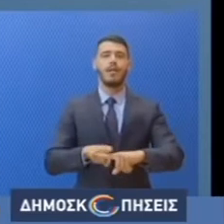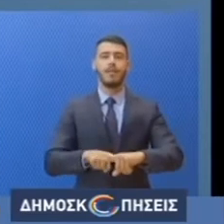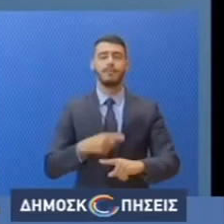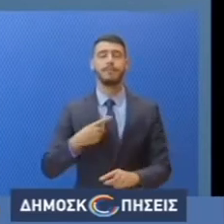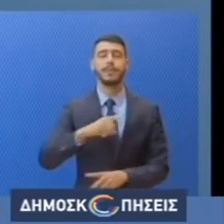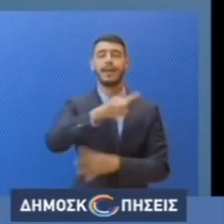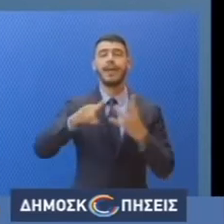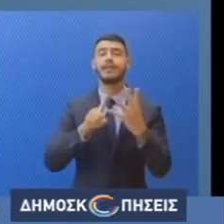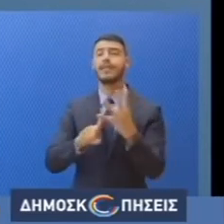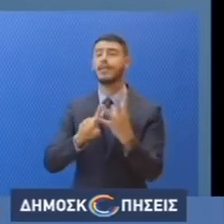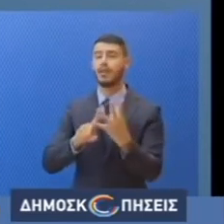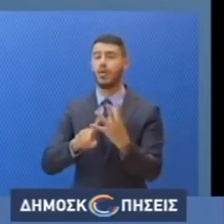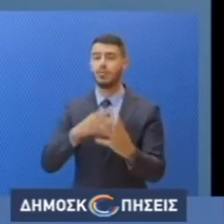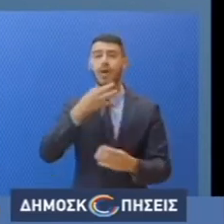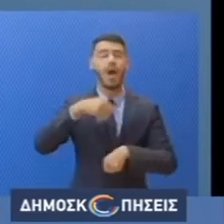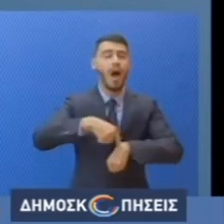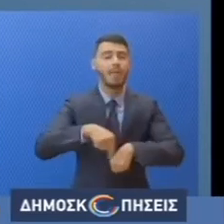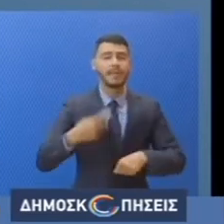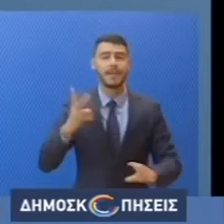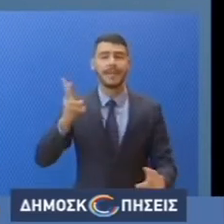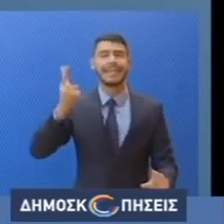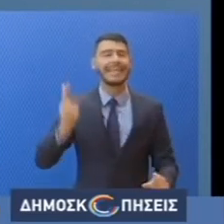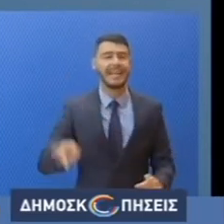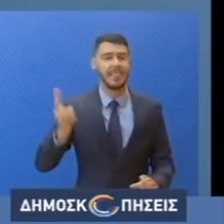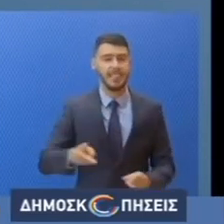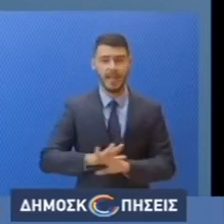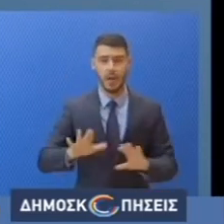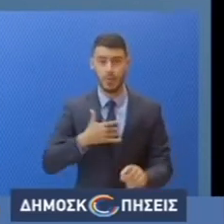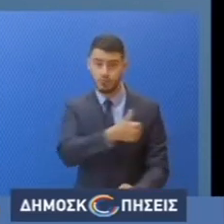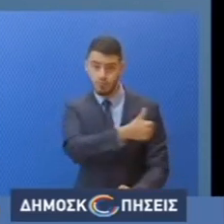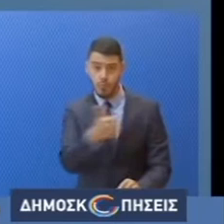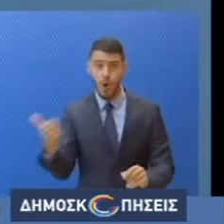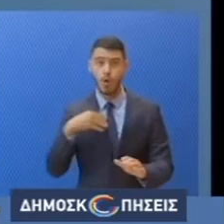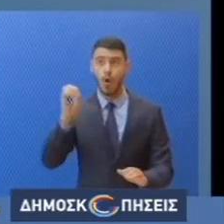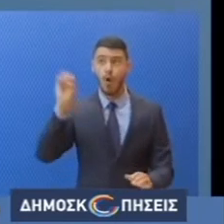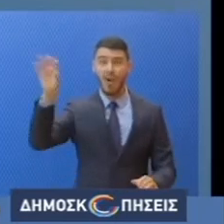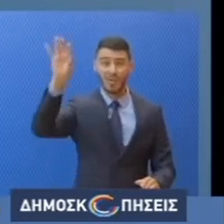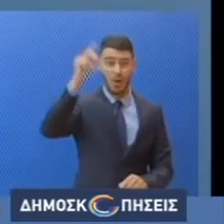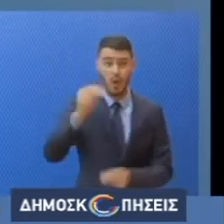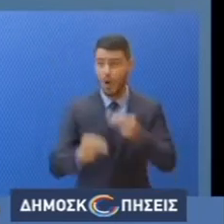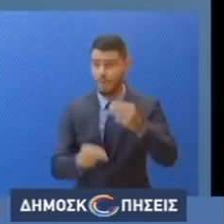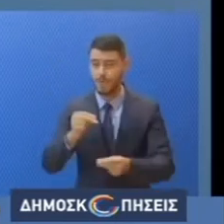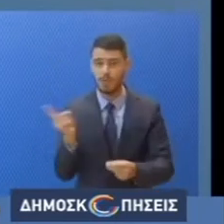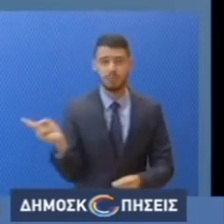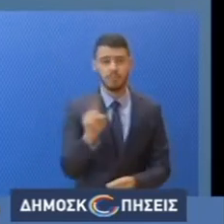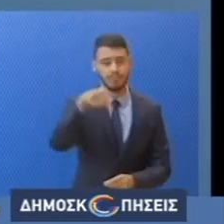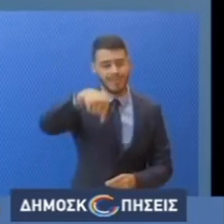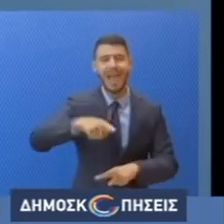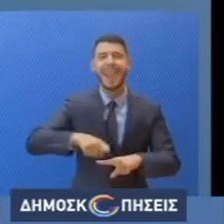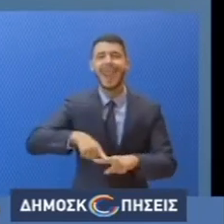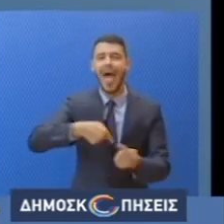Τέταρτον, επειδή η καμπάνα κινδύνου δεν χτυπάει μόνο για τις αφίξεις από το εξωτερικό, αλλά και για τα φαινόμενα χαλάρωσης στο